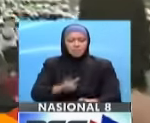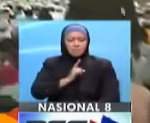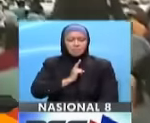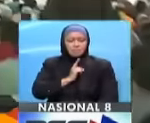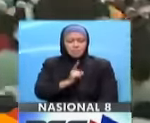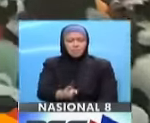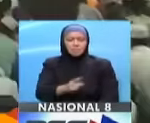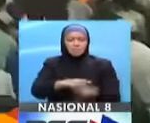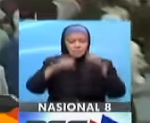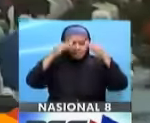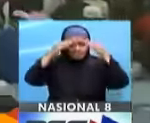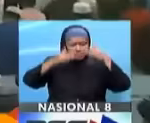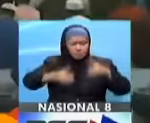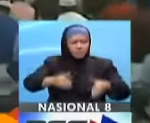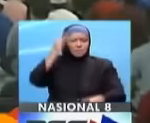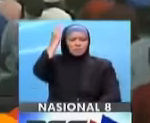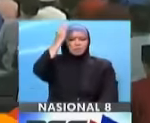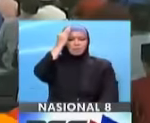ibadat korban itu.